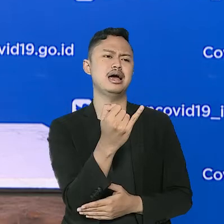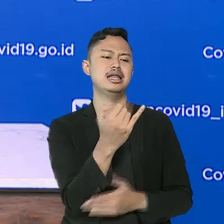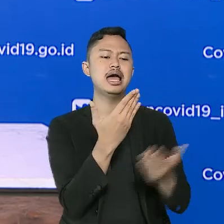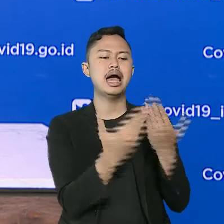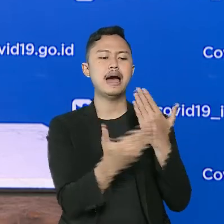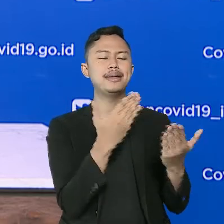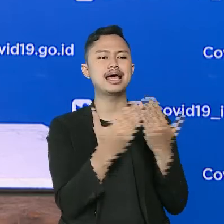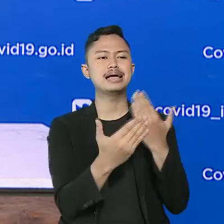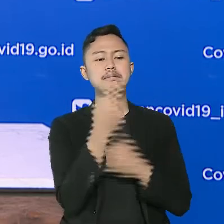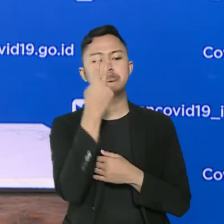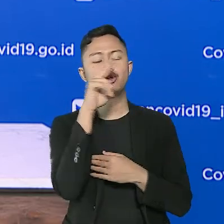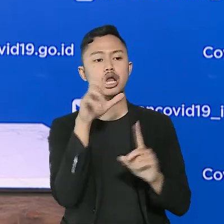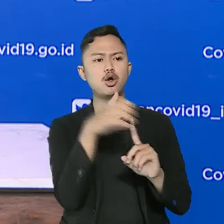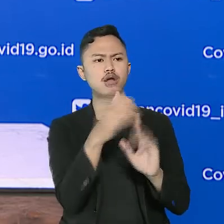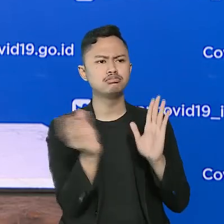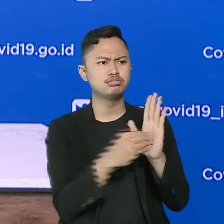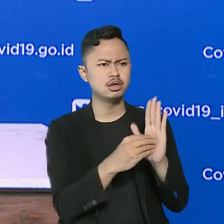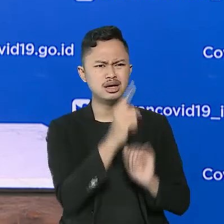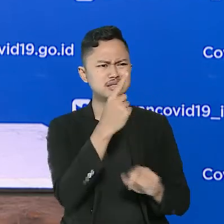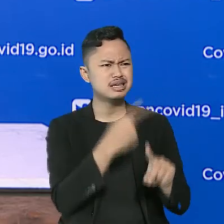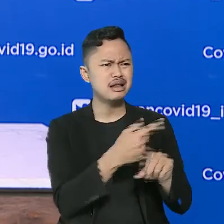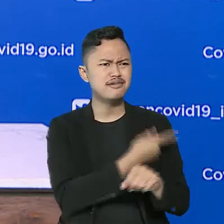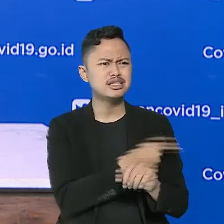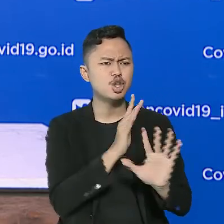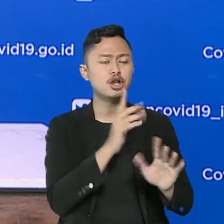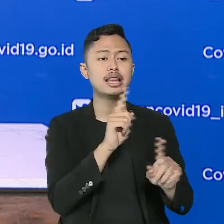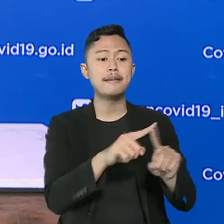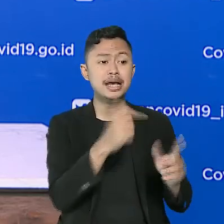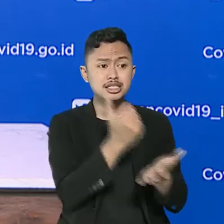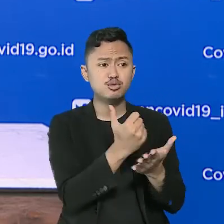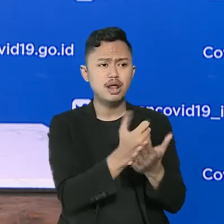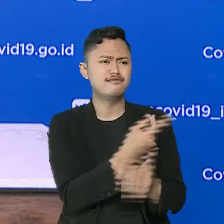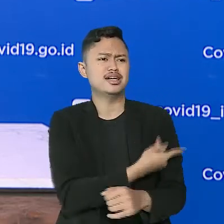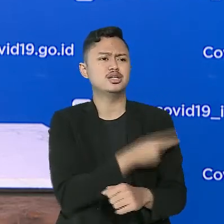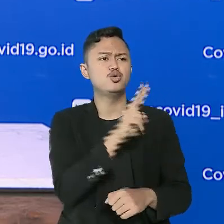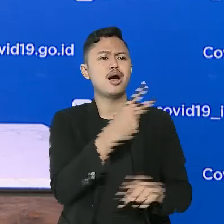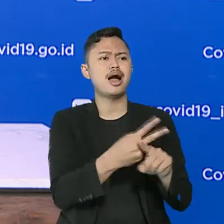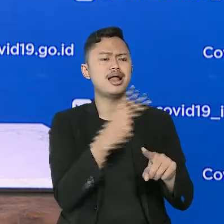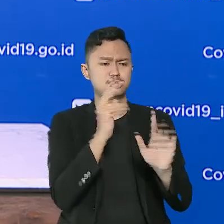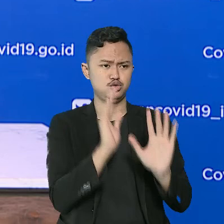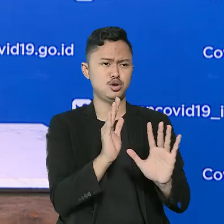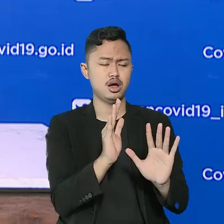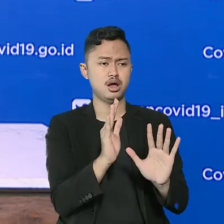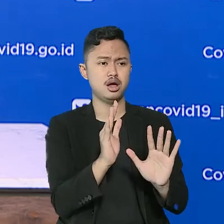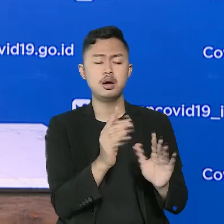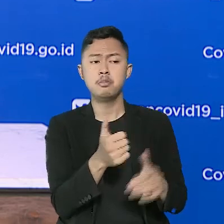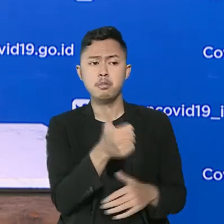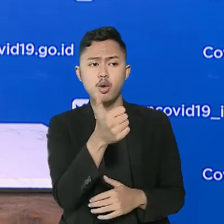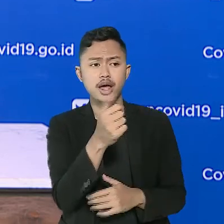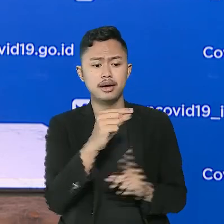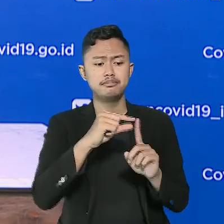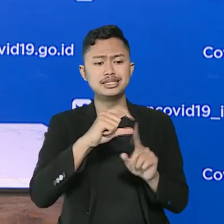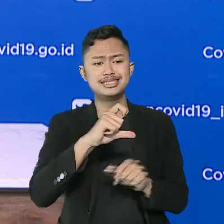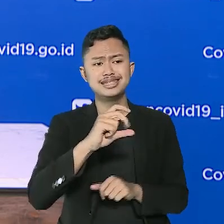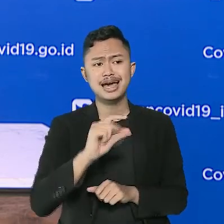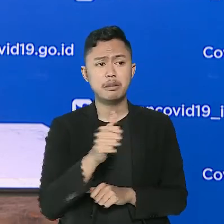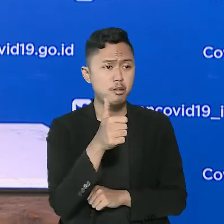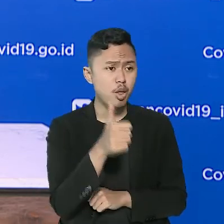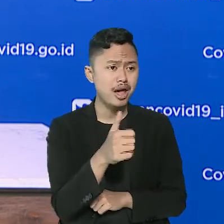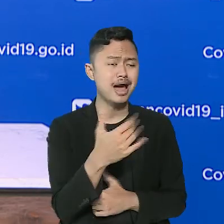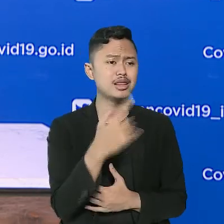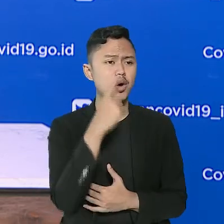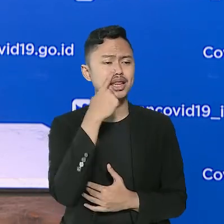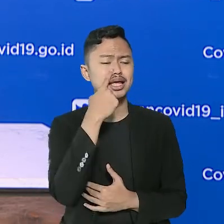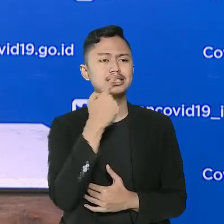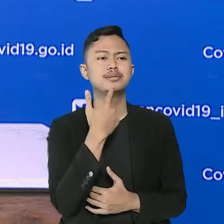pada aplikasi Peduli Lindungi hanya sekali vaksin? Apakah tetap diperbolehkan menggunakan PCR atau antigen